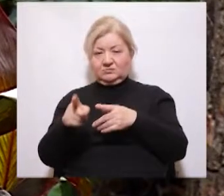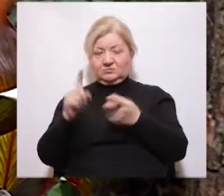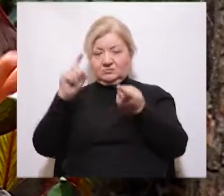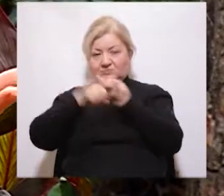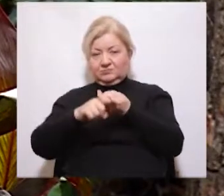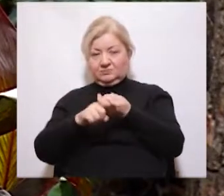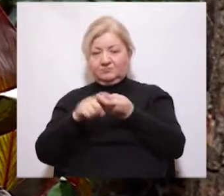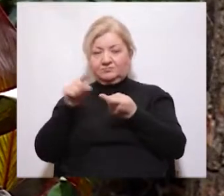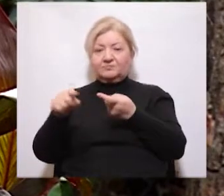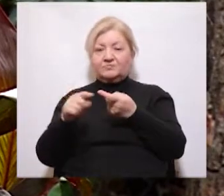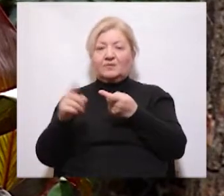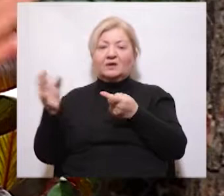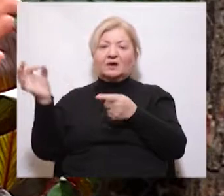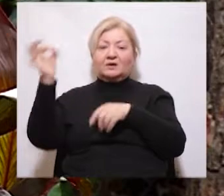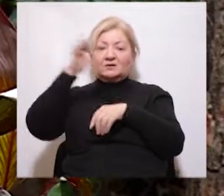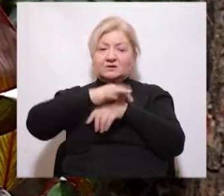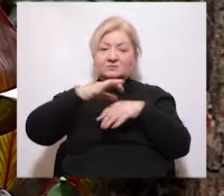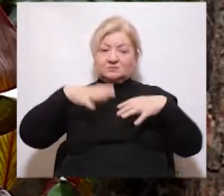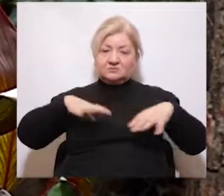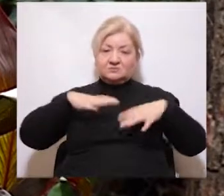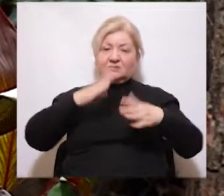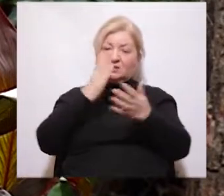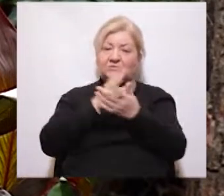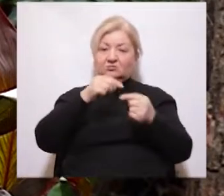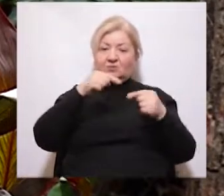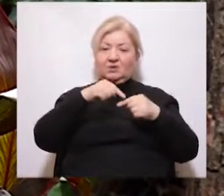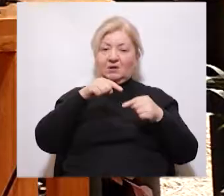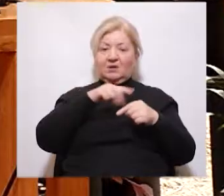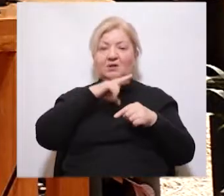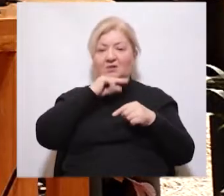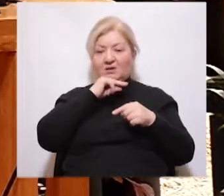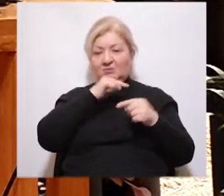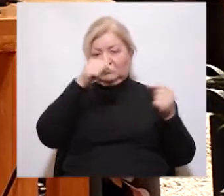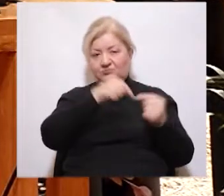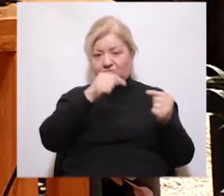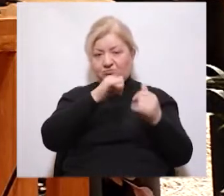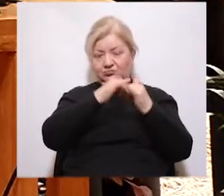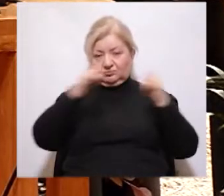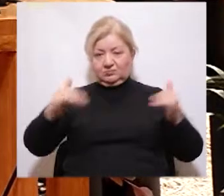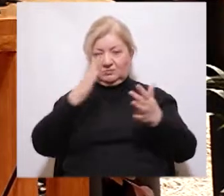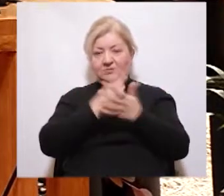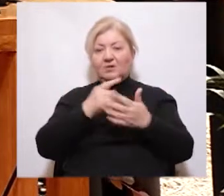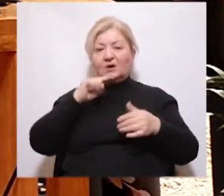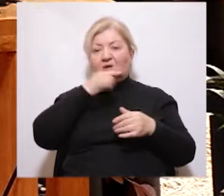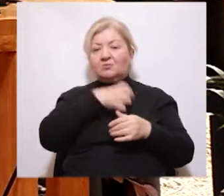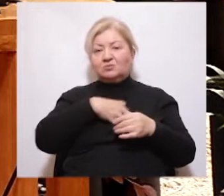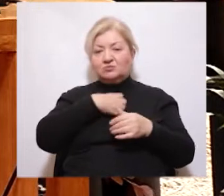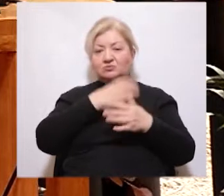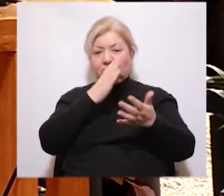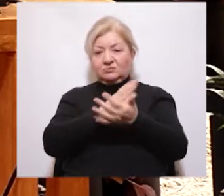წესჩვეულება სწორედ ამ დარგს უკავშირდება. დასავლეთ საქართველოსათვის კი ტიპიური უფრო თხების მოშენება გახლდათ.